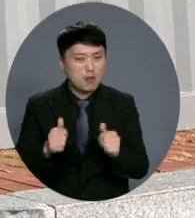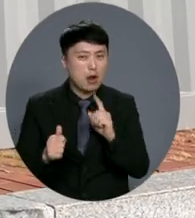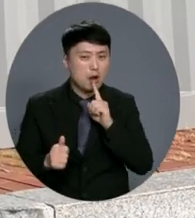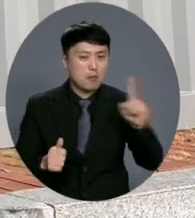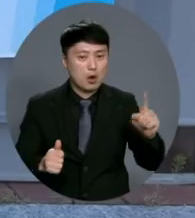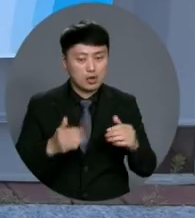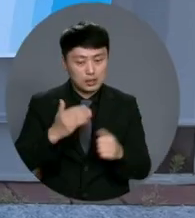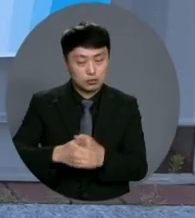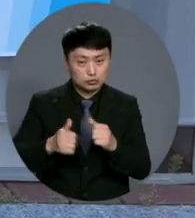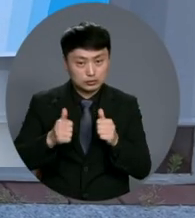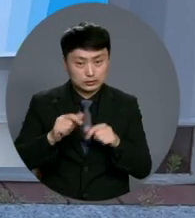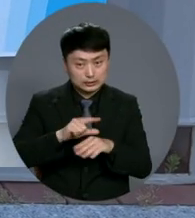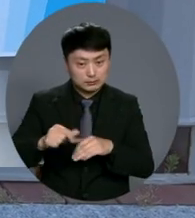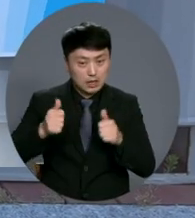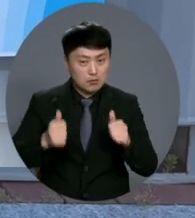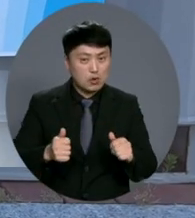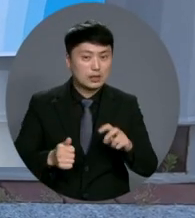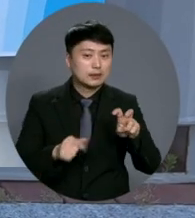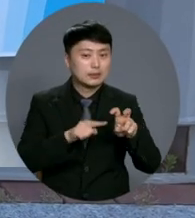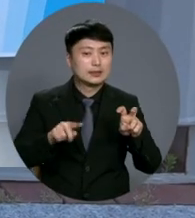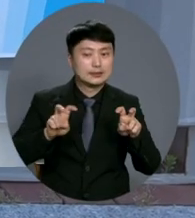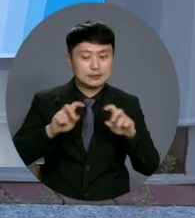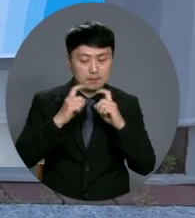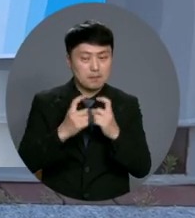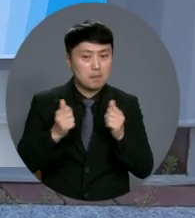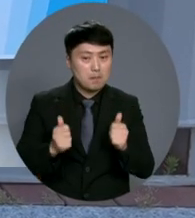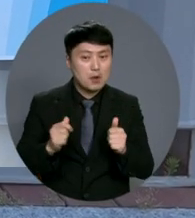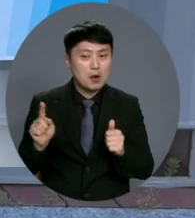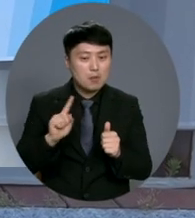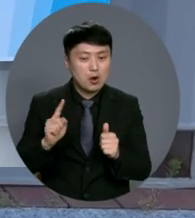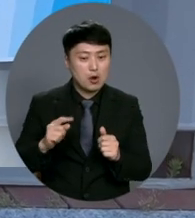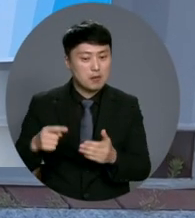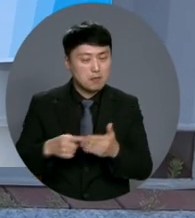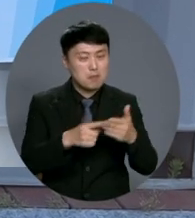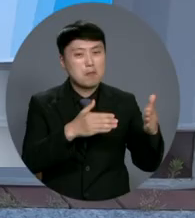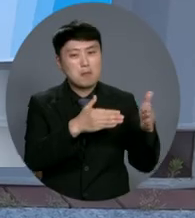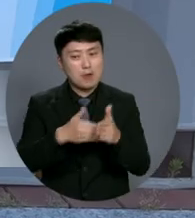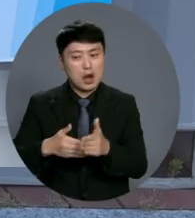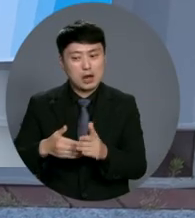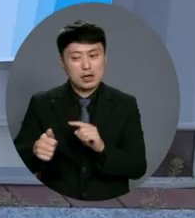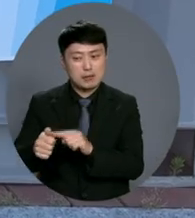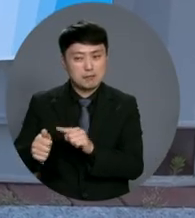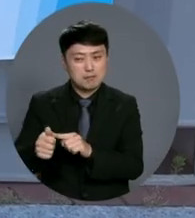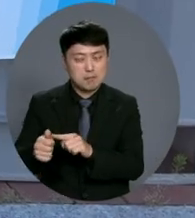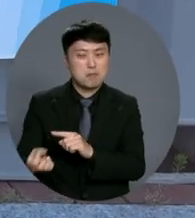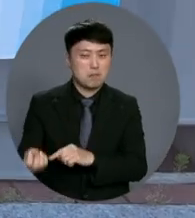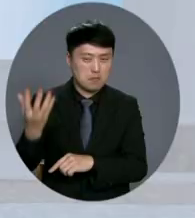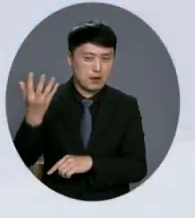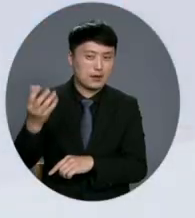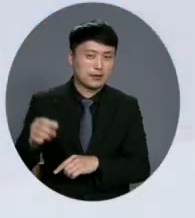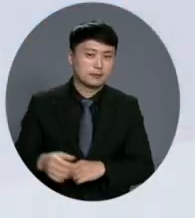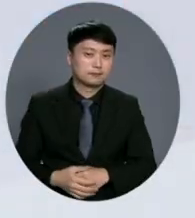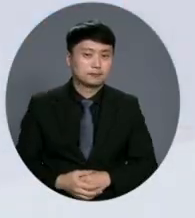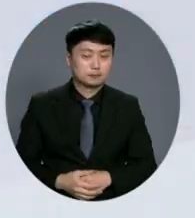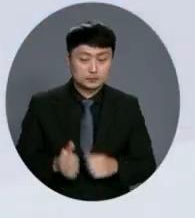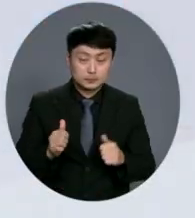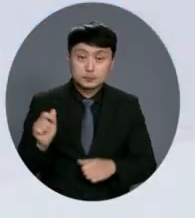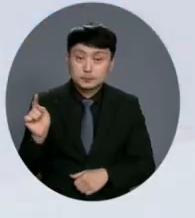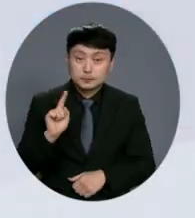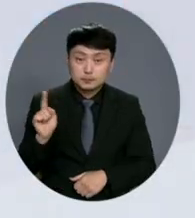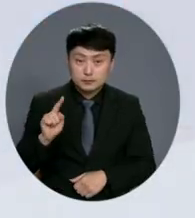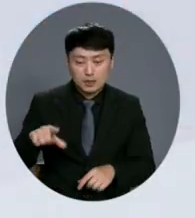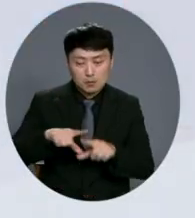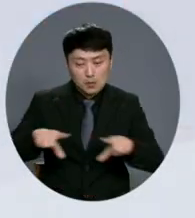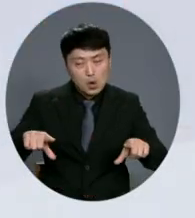대구지방법원 제 20-2 민사부 가처분 신청을 기각하고이 의장의 손을 들어줬습니다 재판부는